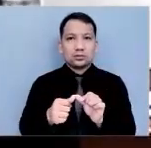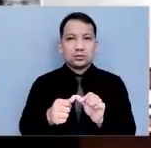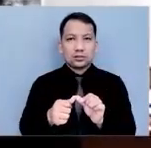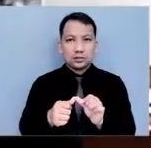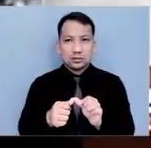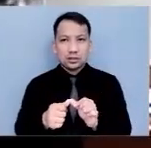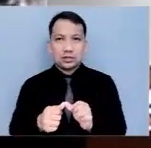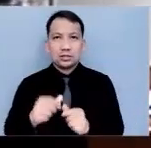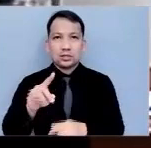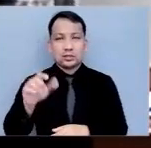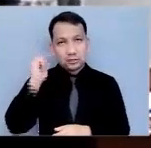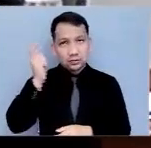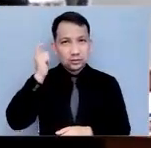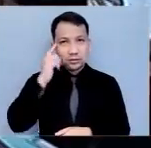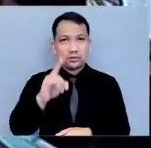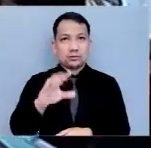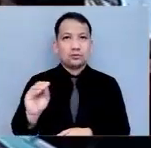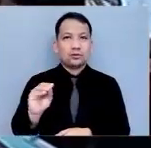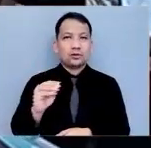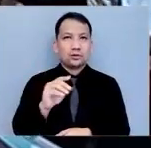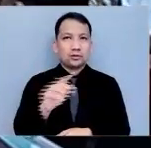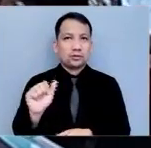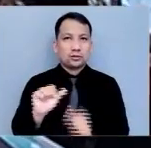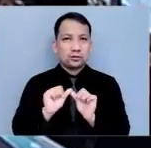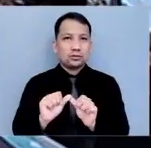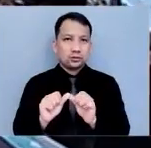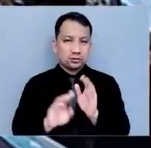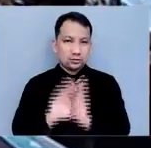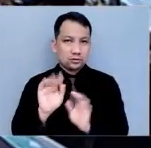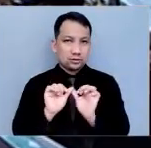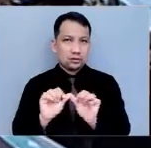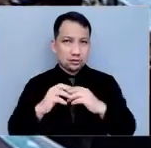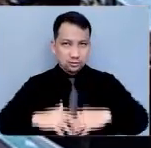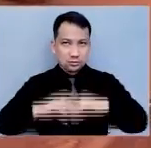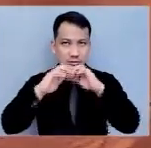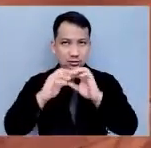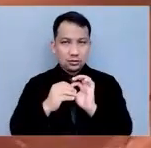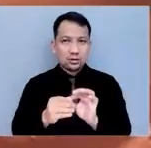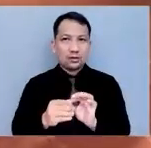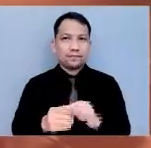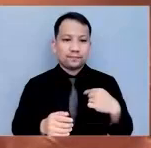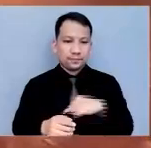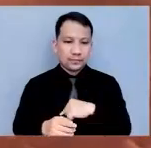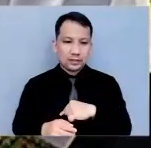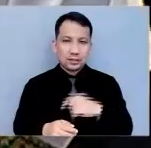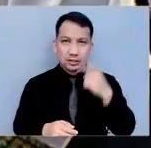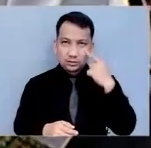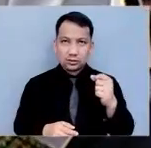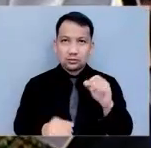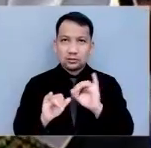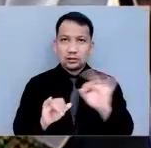Pilipinas Deputy Governor Diwa Ginigundo kasunod ng pag-usad ng pagbuo sa Sovereign Wealth Fund. Ayon kay Ginigundo, kung